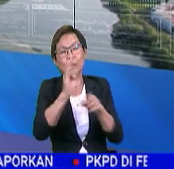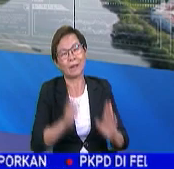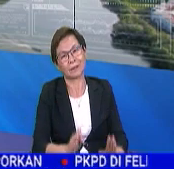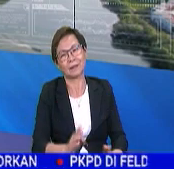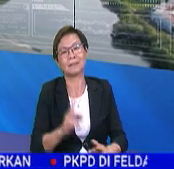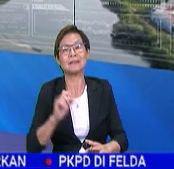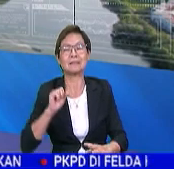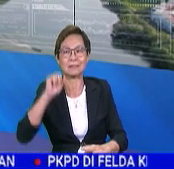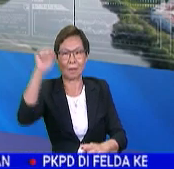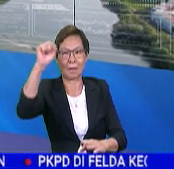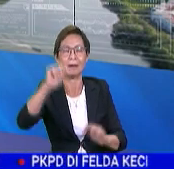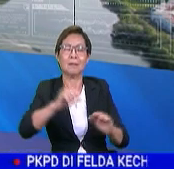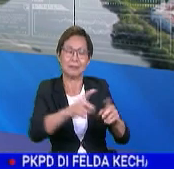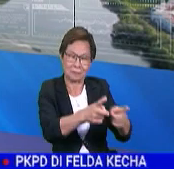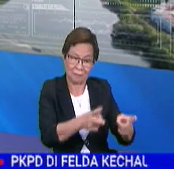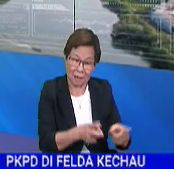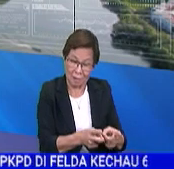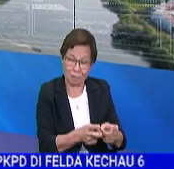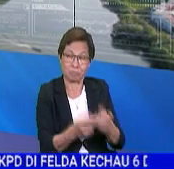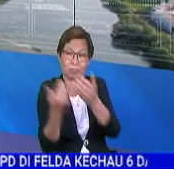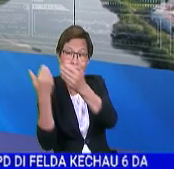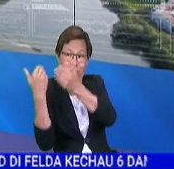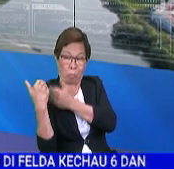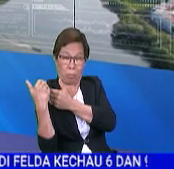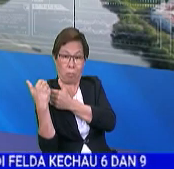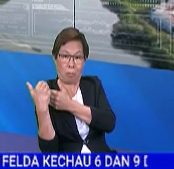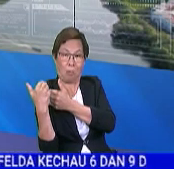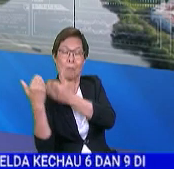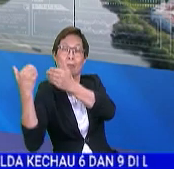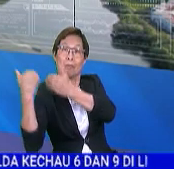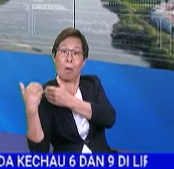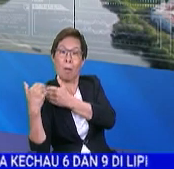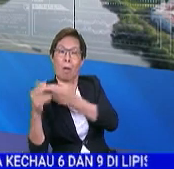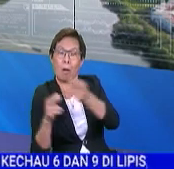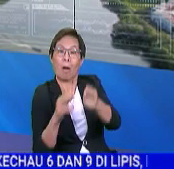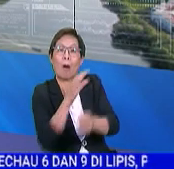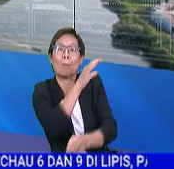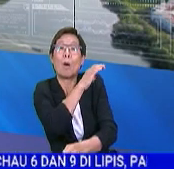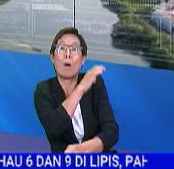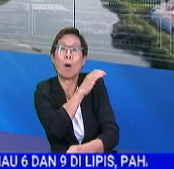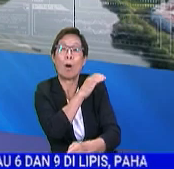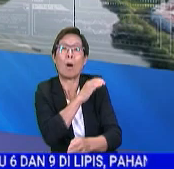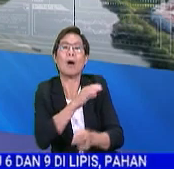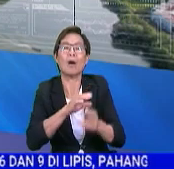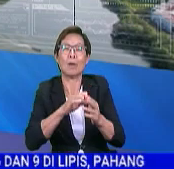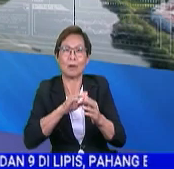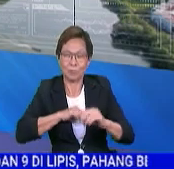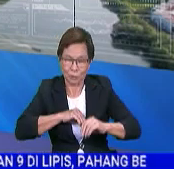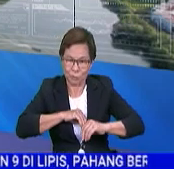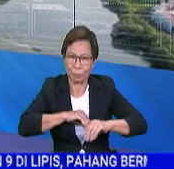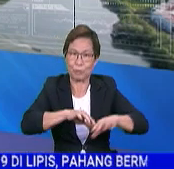Sabah di peringkat daerah peranan berkenaan di bawah tanggungjawab pengerusi dakwah